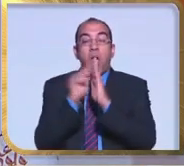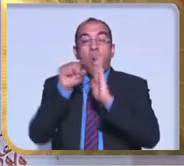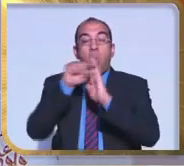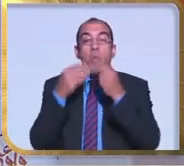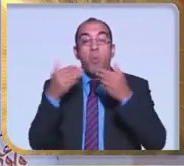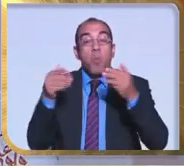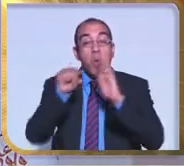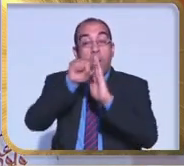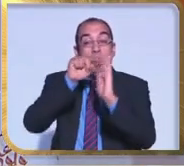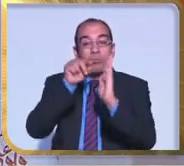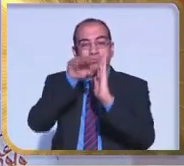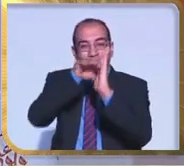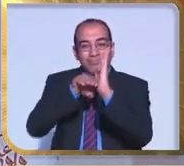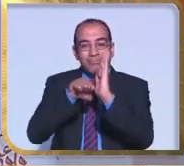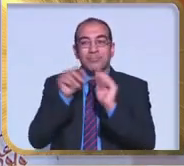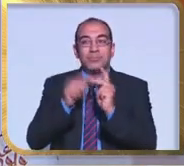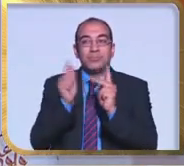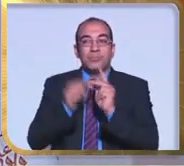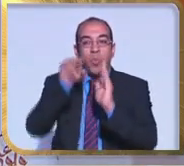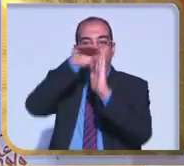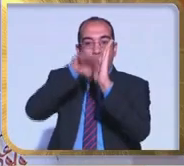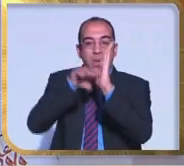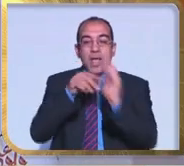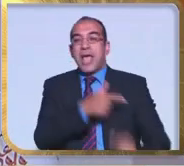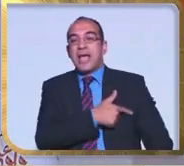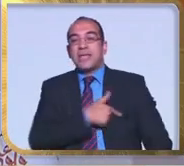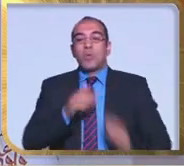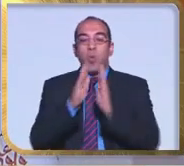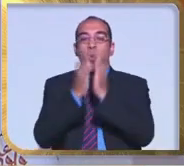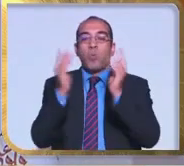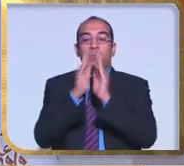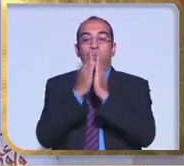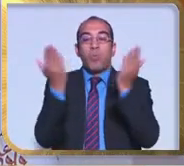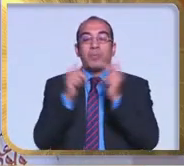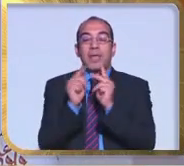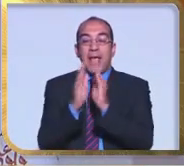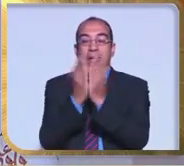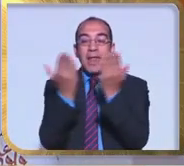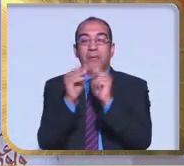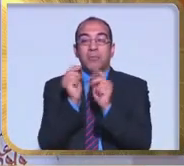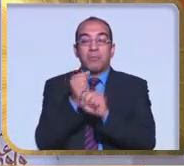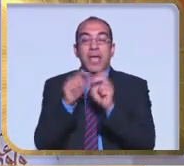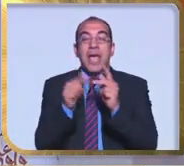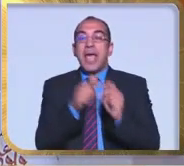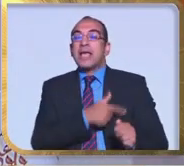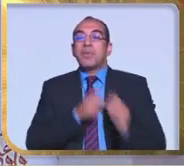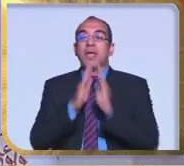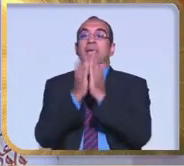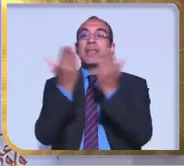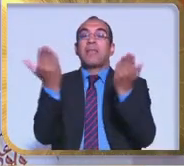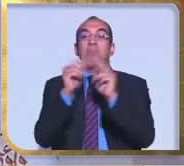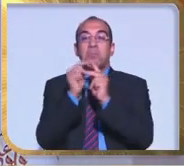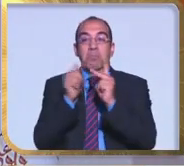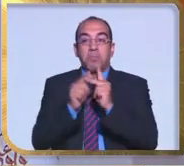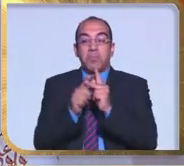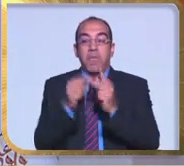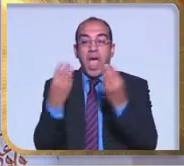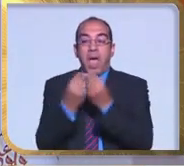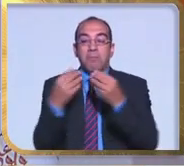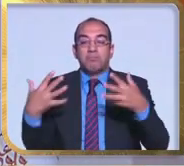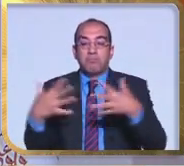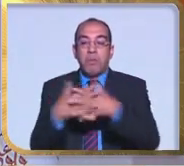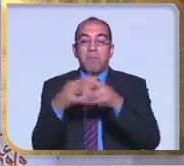طب هو قسمهم إلى كتب وسماها كتب لأن الكتاب بمعنى الجمع